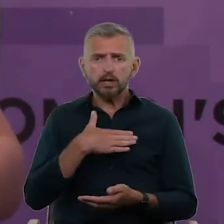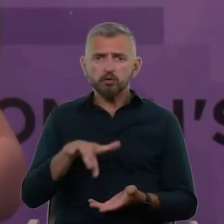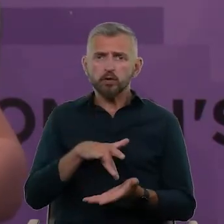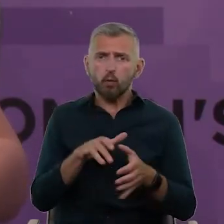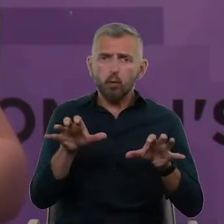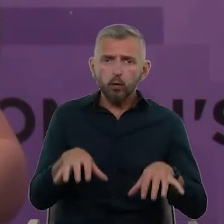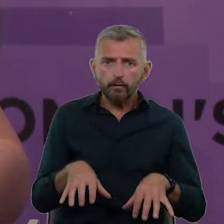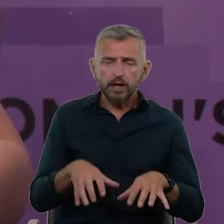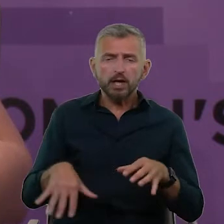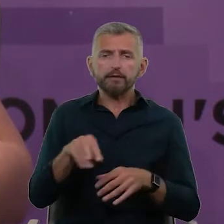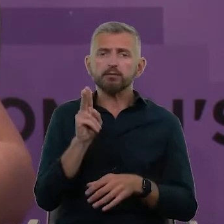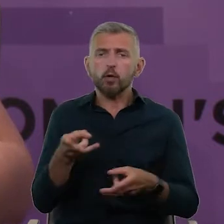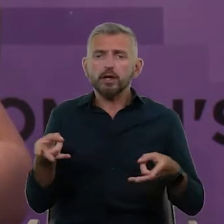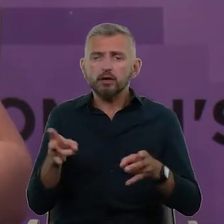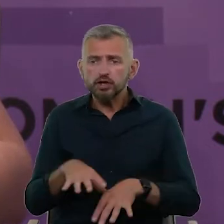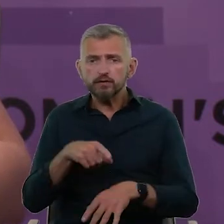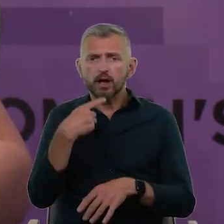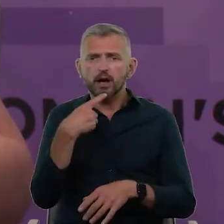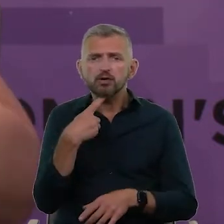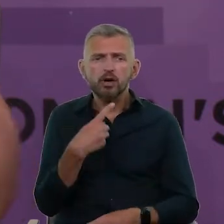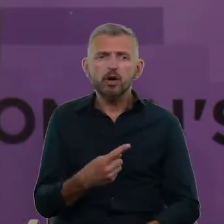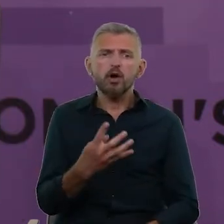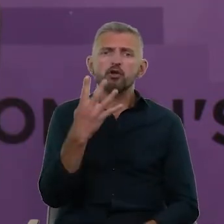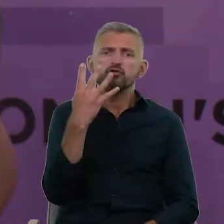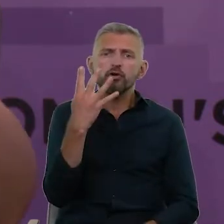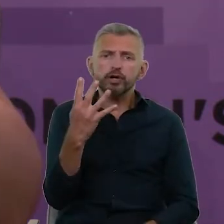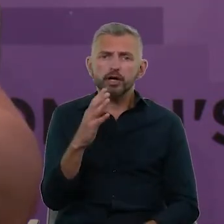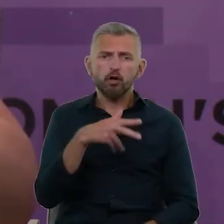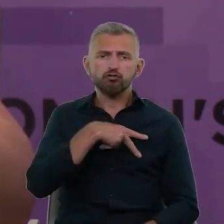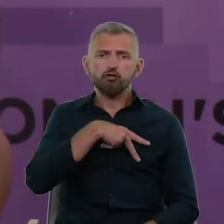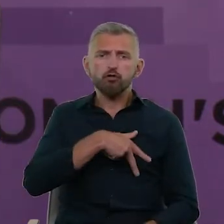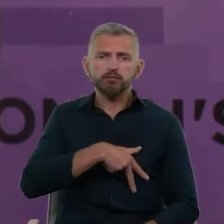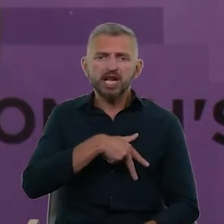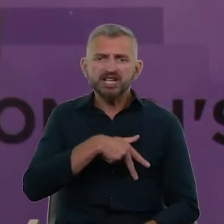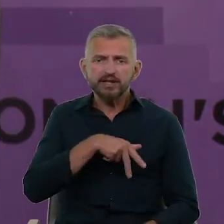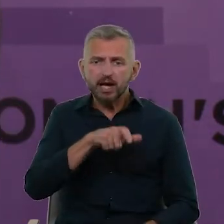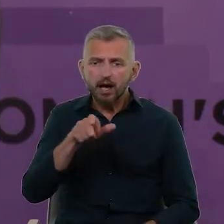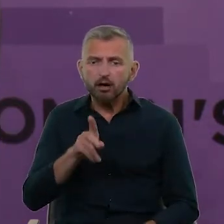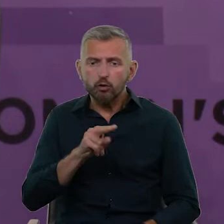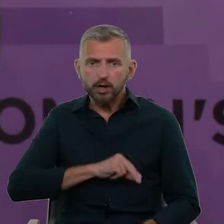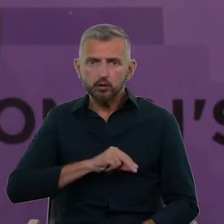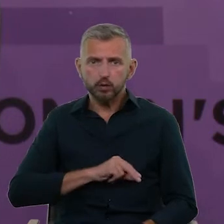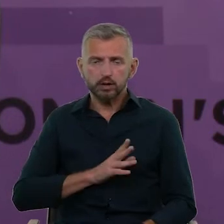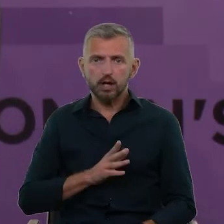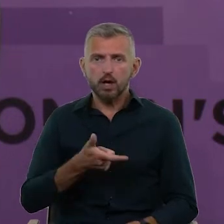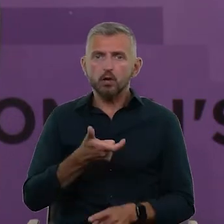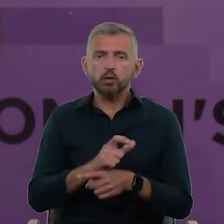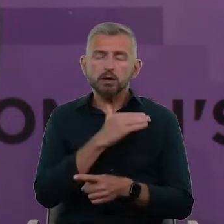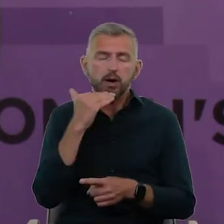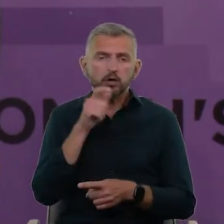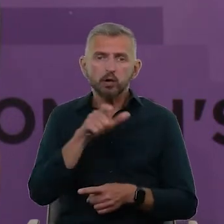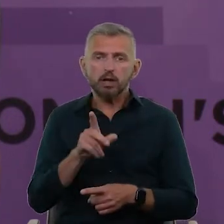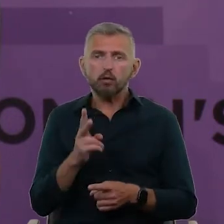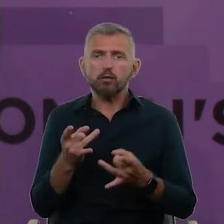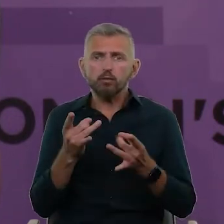міському голові, всім, хто залишився. Кажуть, 4 соціальних працівника, які працюють. І дуже багато людей, яким